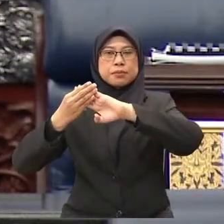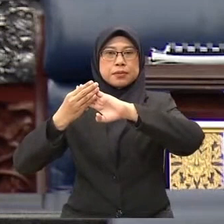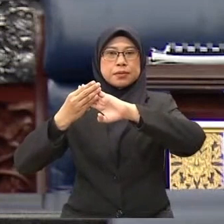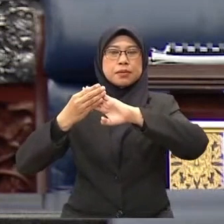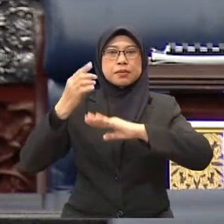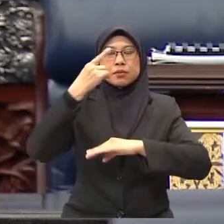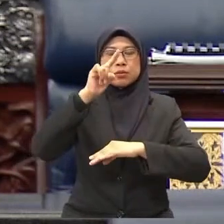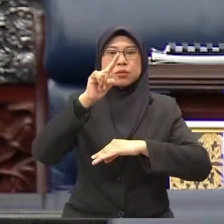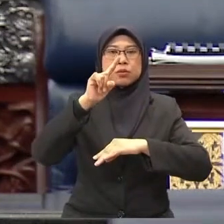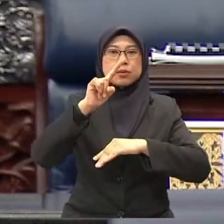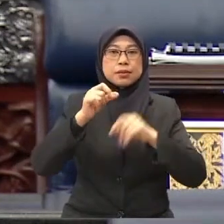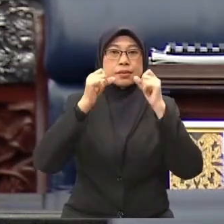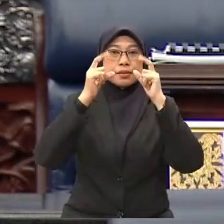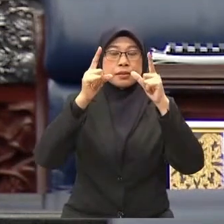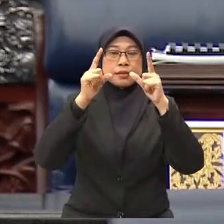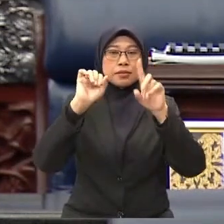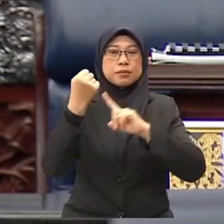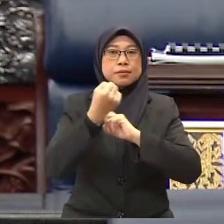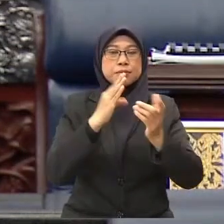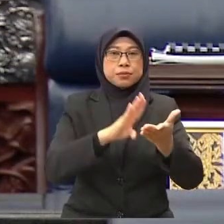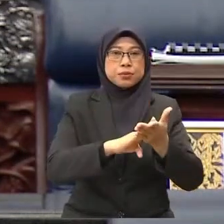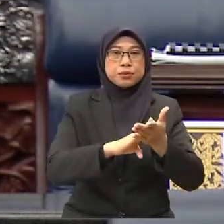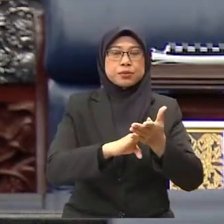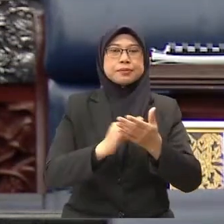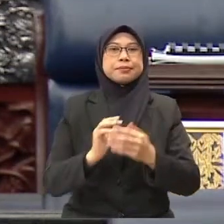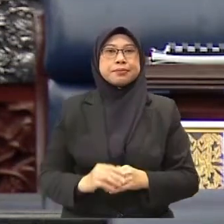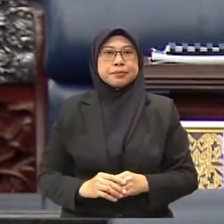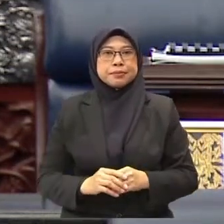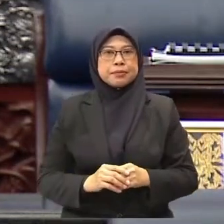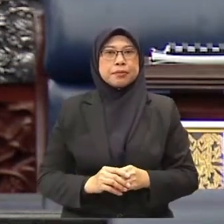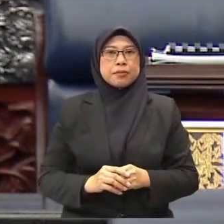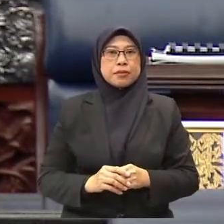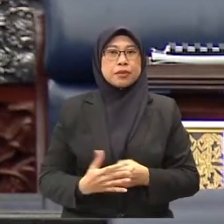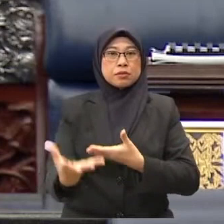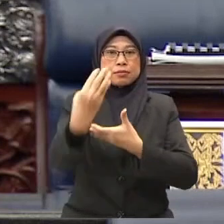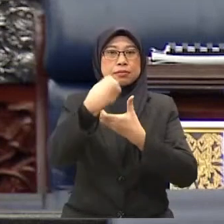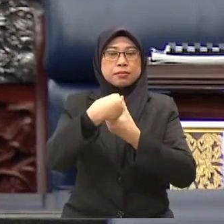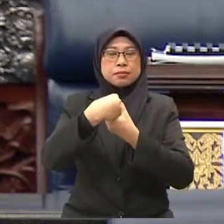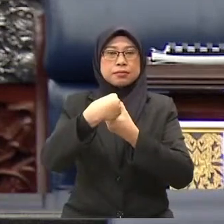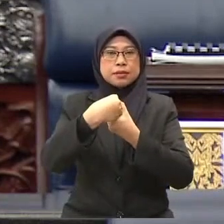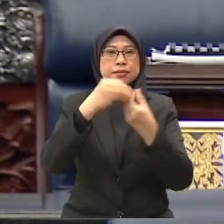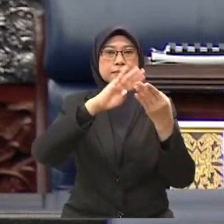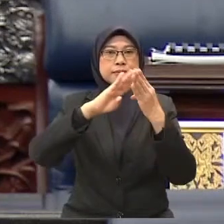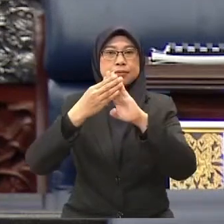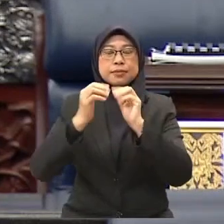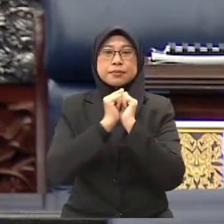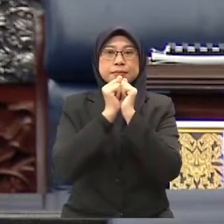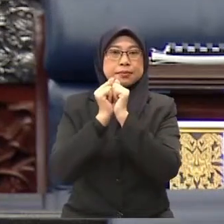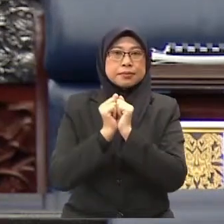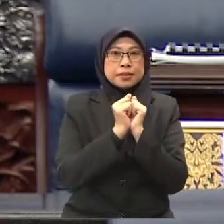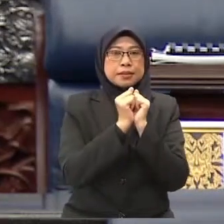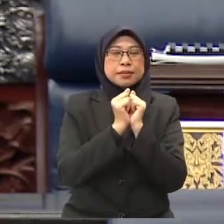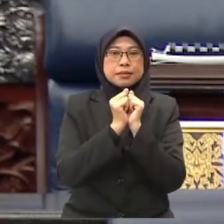Risk Management, untuk membawa community on board bersama-sama dan seterusnya sekaligus. Bukan hanya